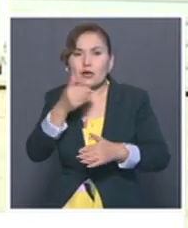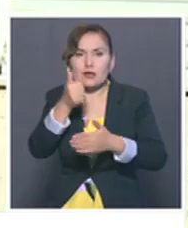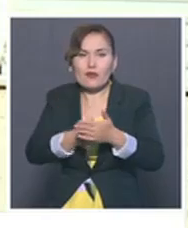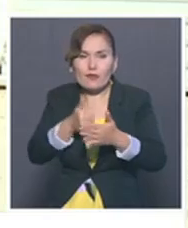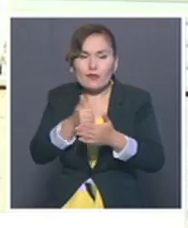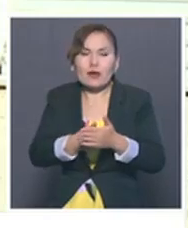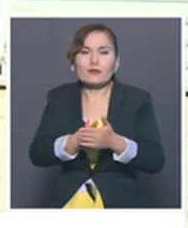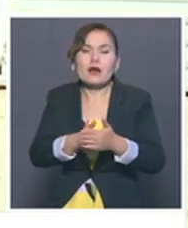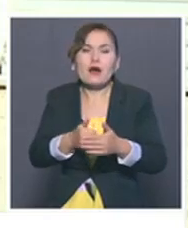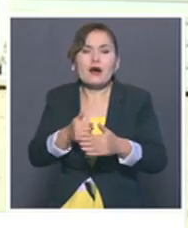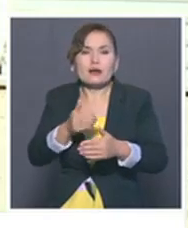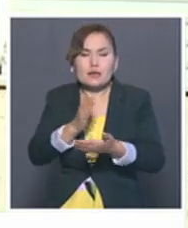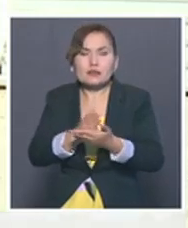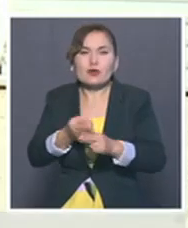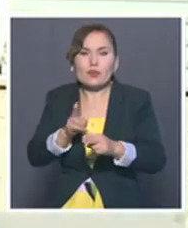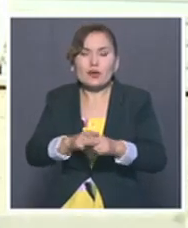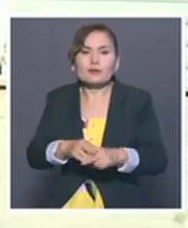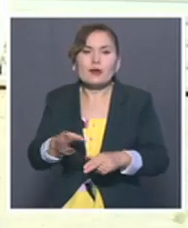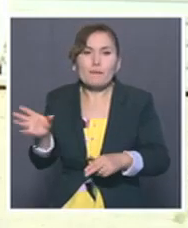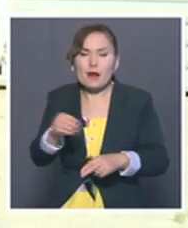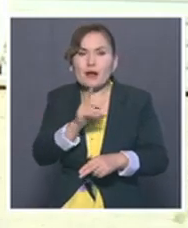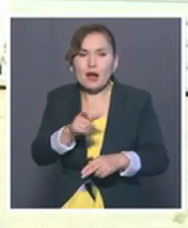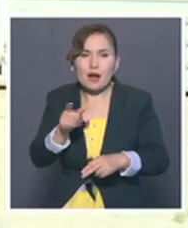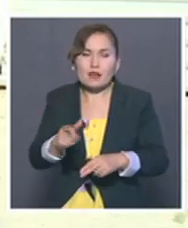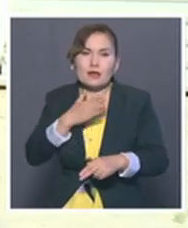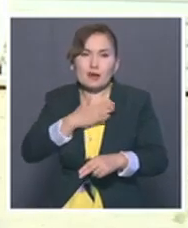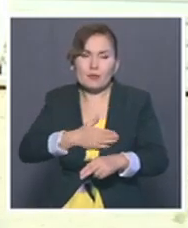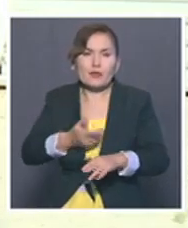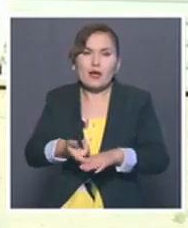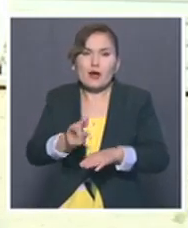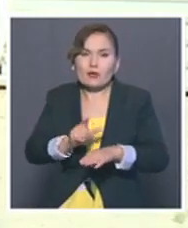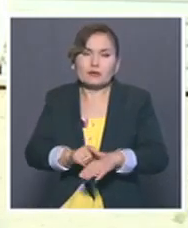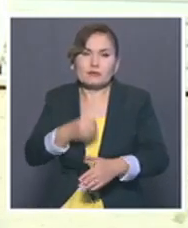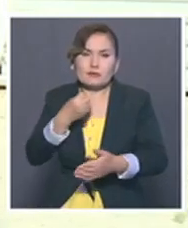жатыр. Еңбегіміздің тұрғындар тарапынан оң баға алуы біз үшін ең басты жетістік.